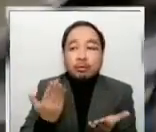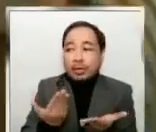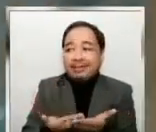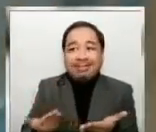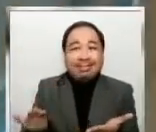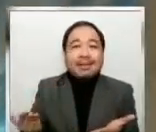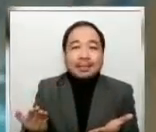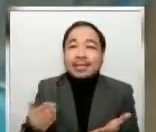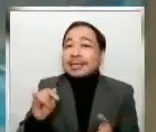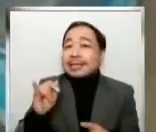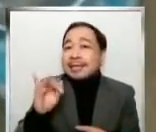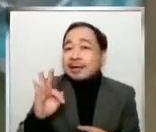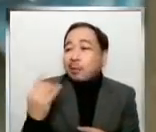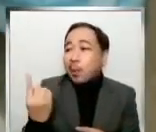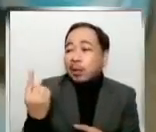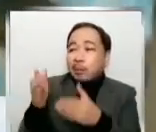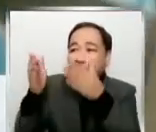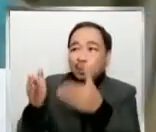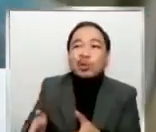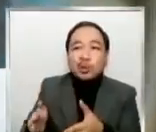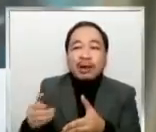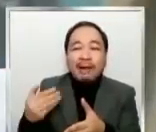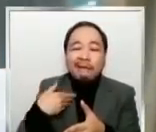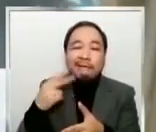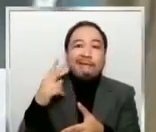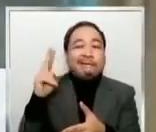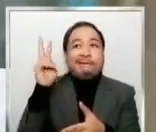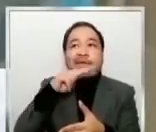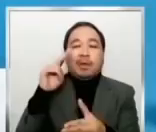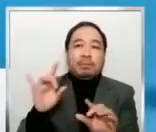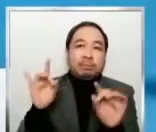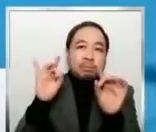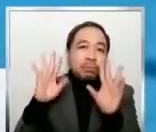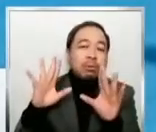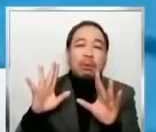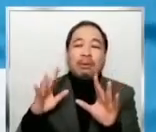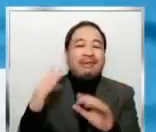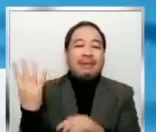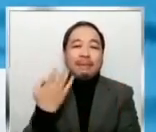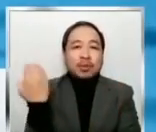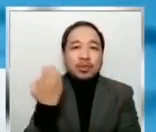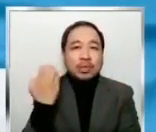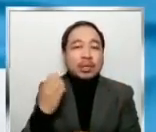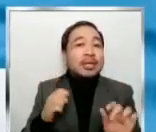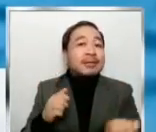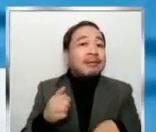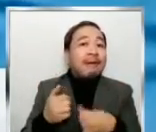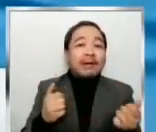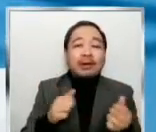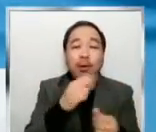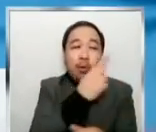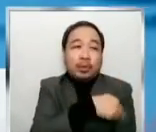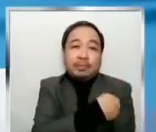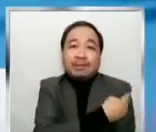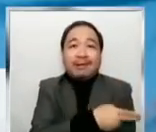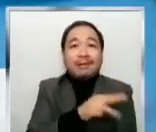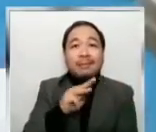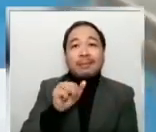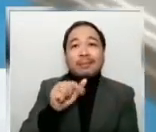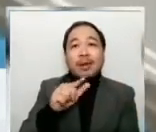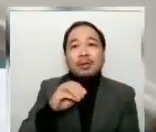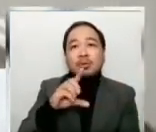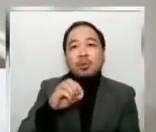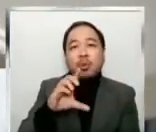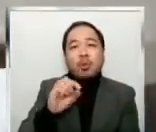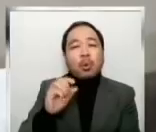paputok. Ganyan din ang mga medical frontliners sa ospital na ito sa Malolos, Bulacan. Para iwas COVID-19, balot din sila